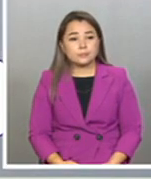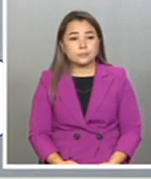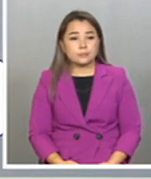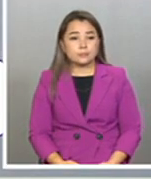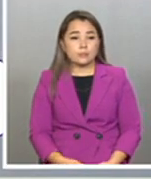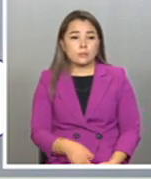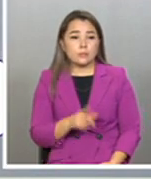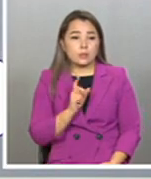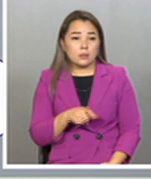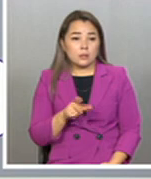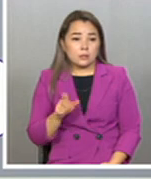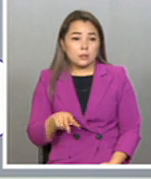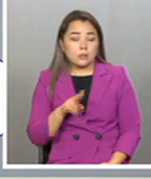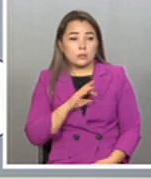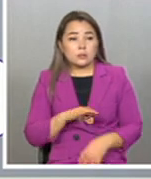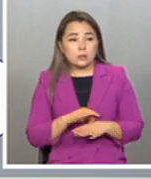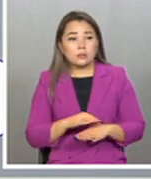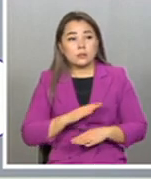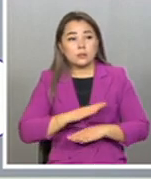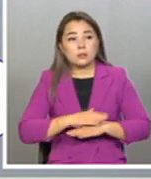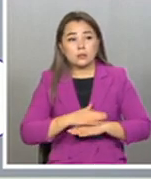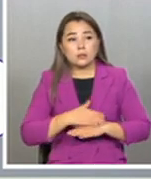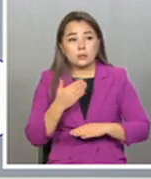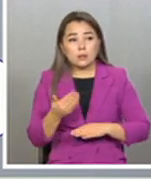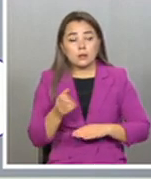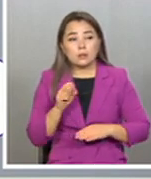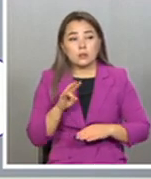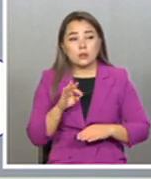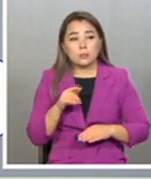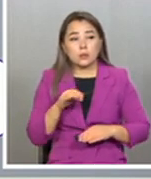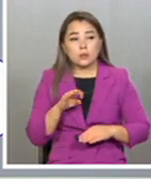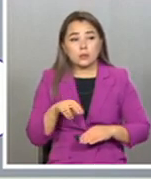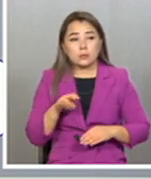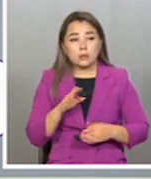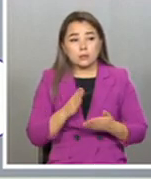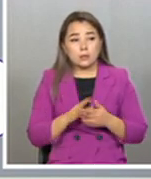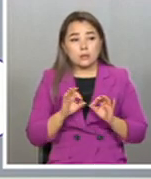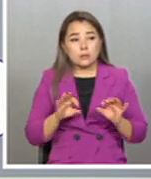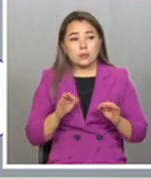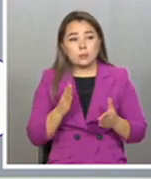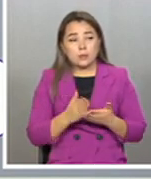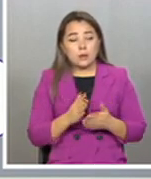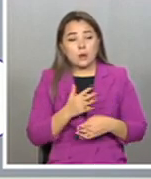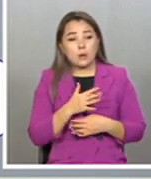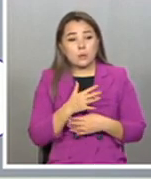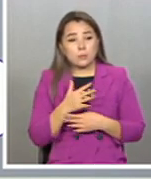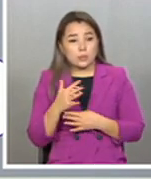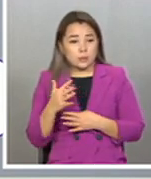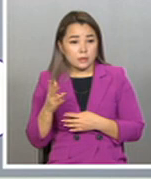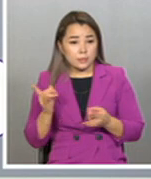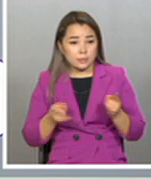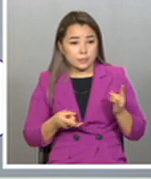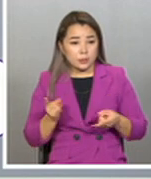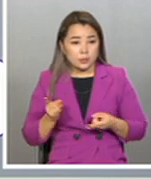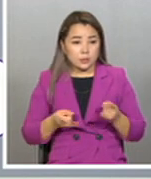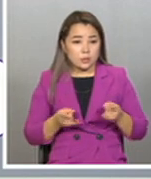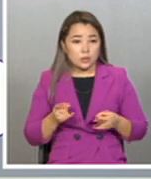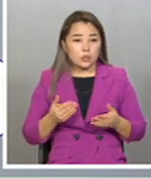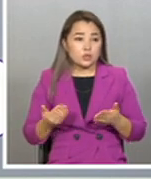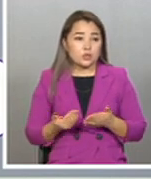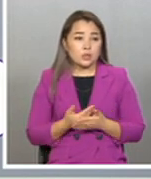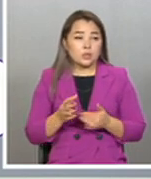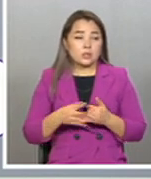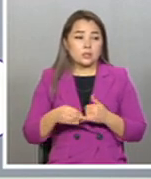Адамдардың іс-әрекетінің климатқа әсер ретінде антропогендік әсерлерді айтып кетейік. Біріншіден ормандардың кесуі, жаңа жерді игеру,